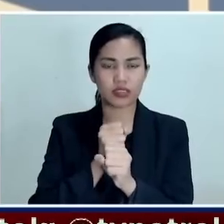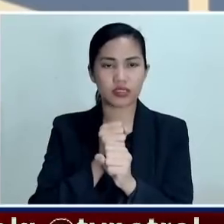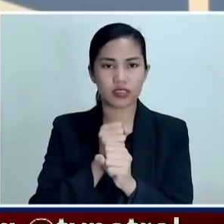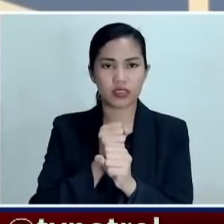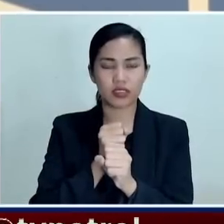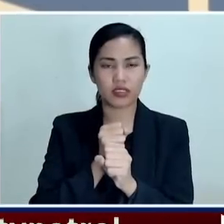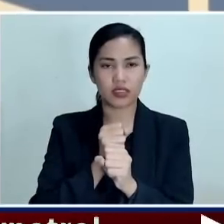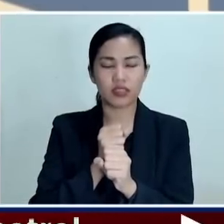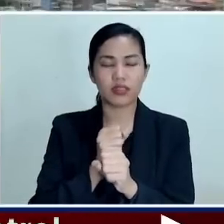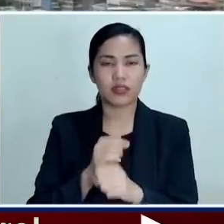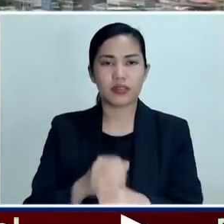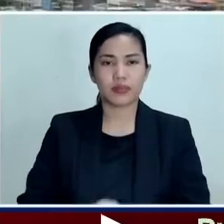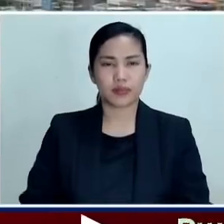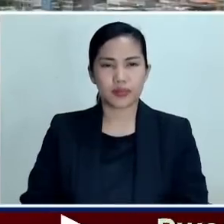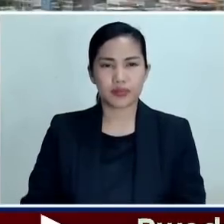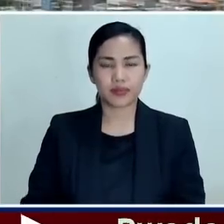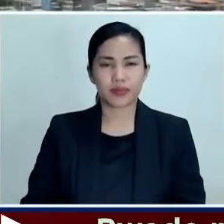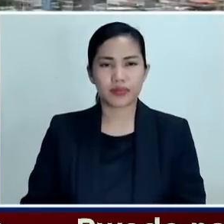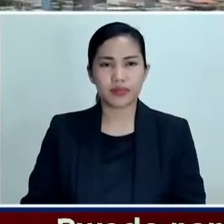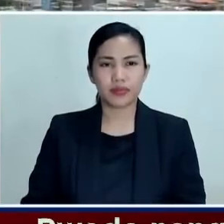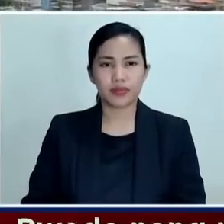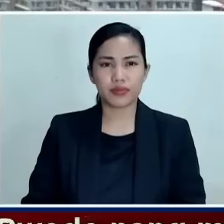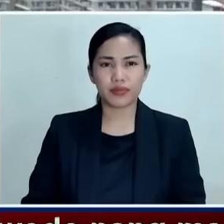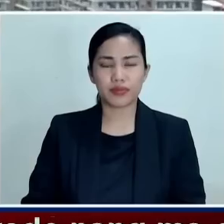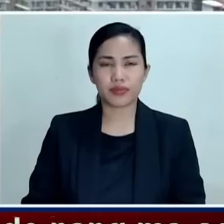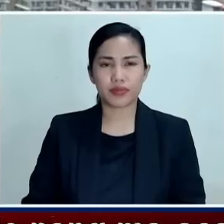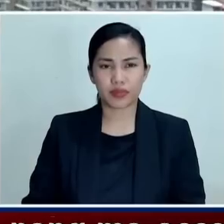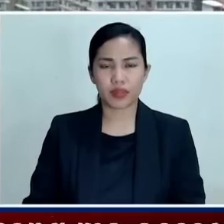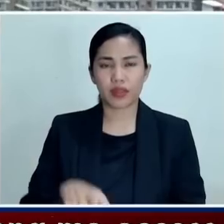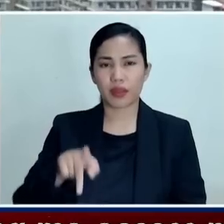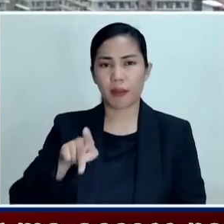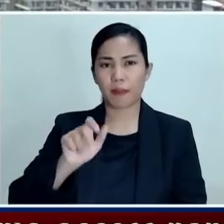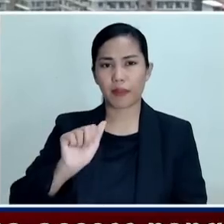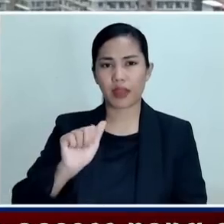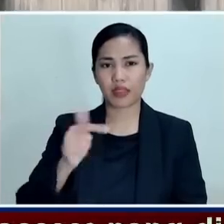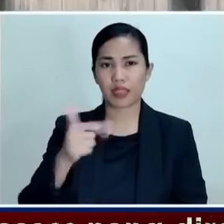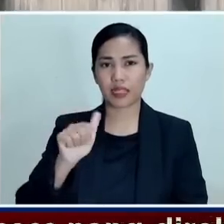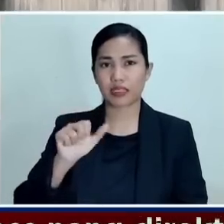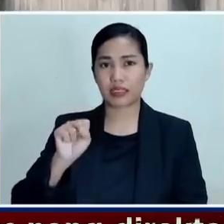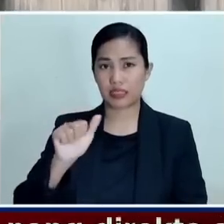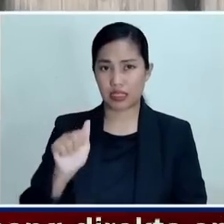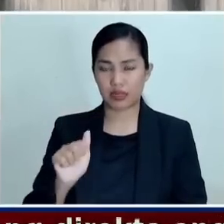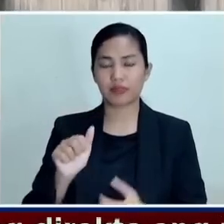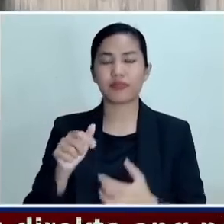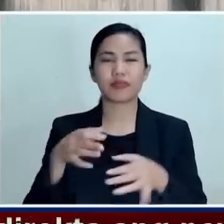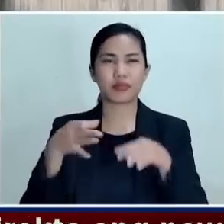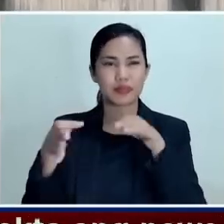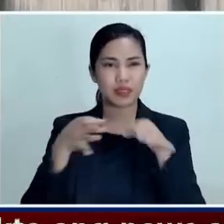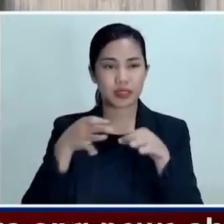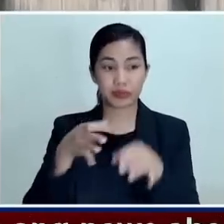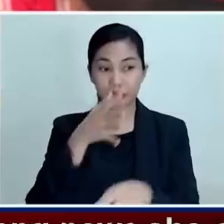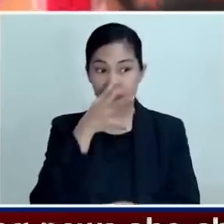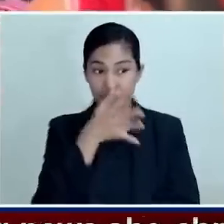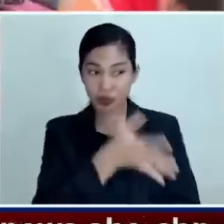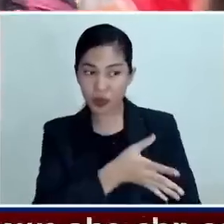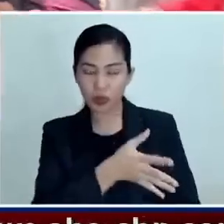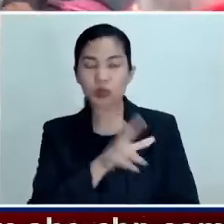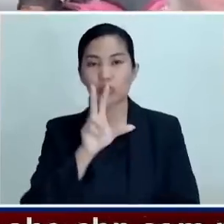is over. Paliwanag ng PAGASA, hindi dapat baliwalain ang babalang ito ng